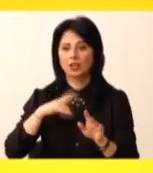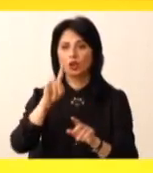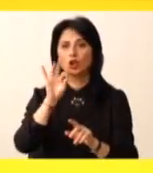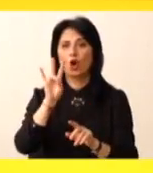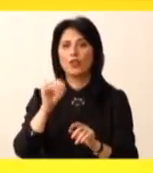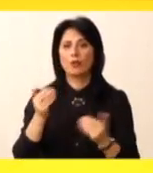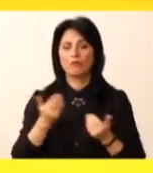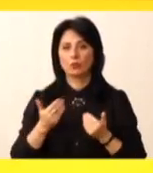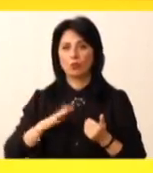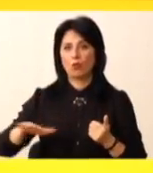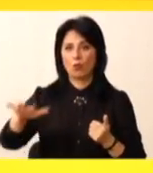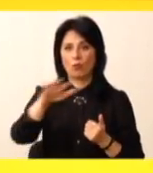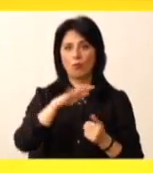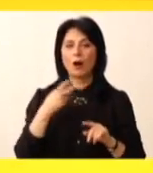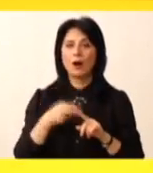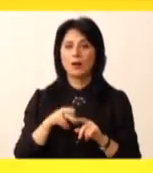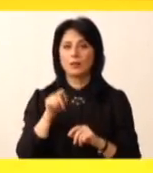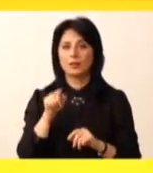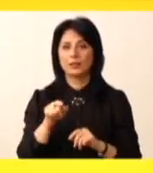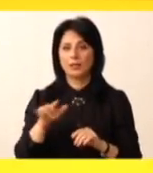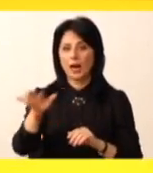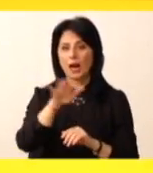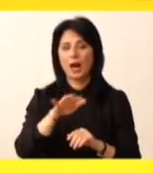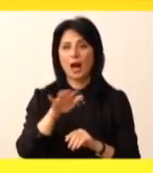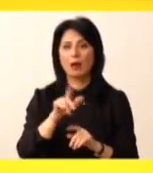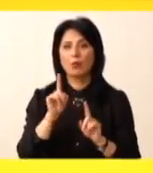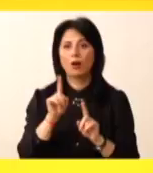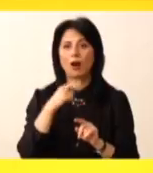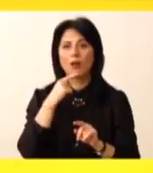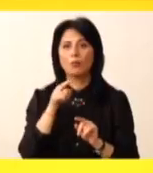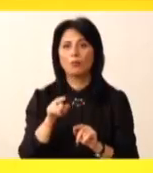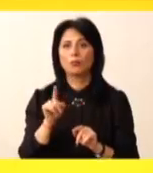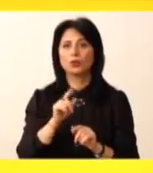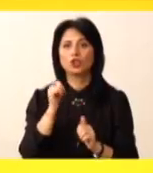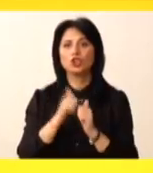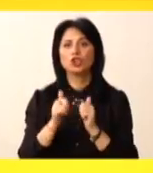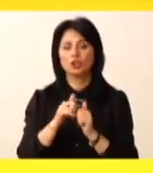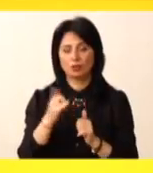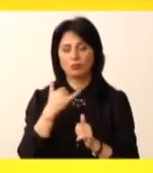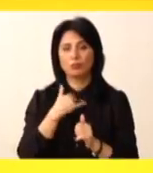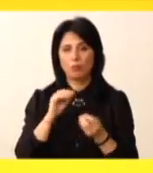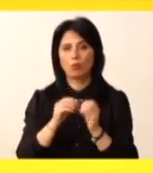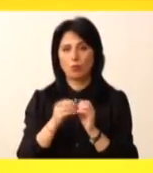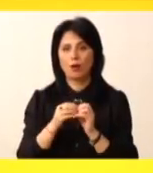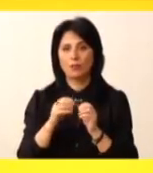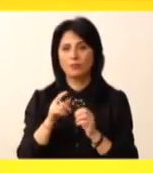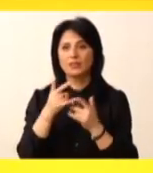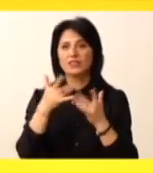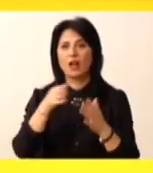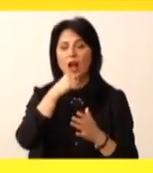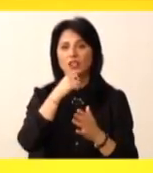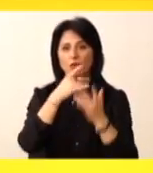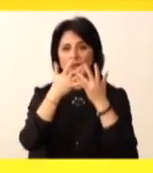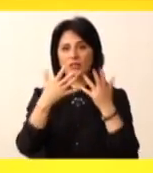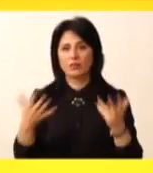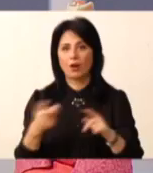ზონაში ვცხოვრობთ და ეს გარემოება განსაზღვრავს იმას, რომ ჩვენ ხშირად გვაქვს ესა თუ ის პრობლემა სხვადასხვა ასაკობრივ